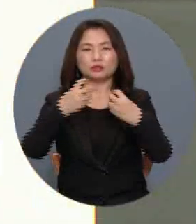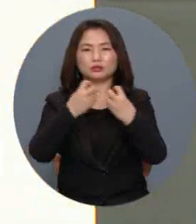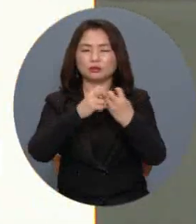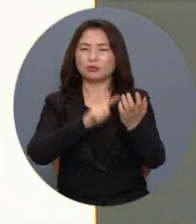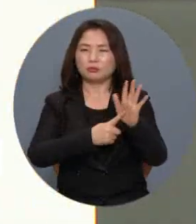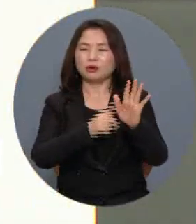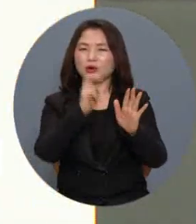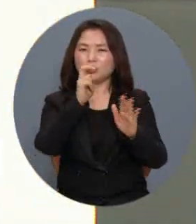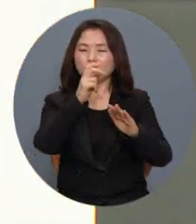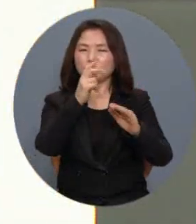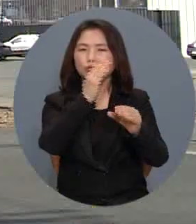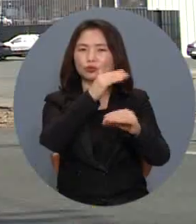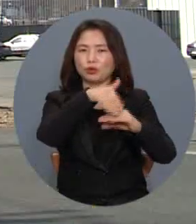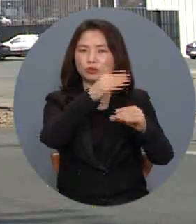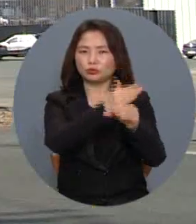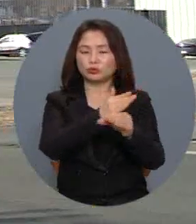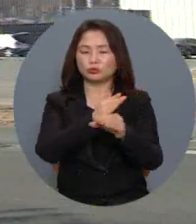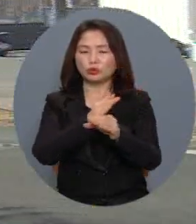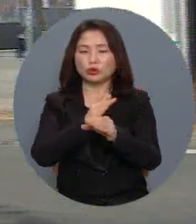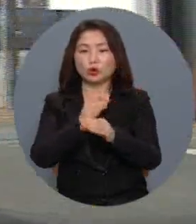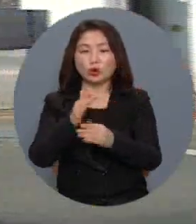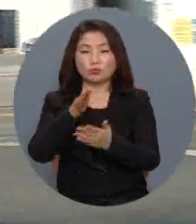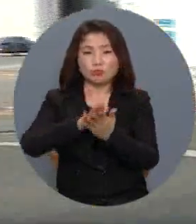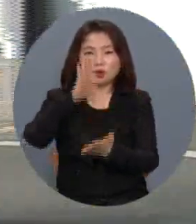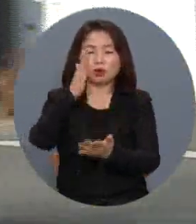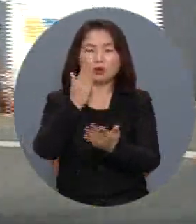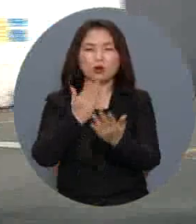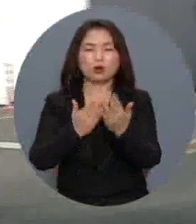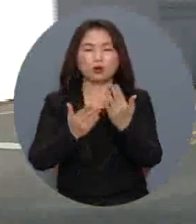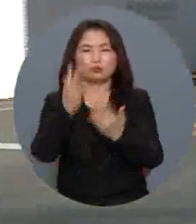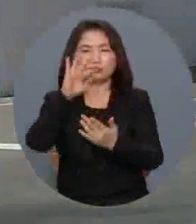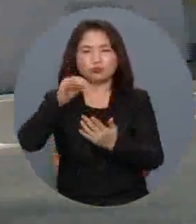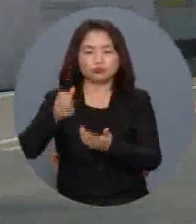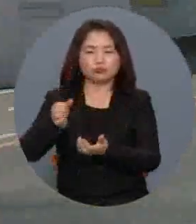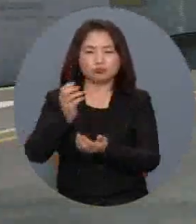가운데 가뜩이나 불붙은 부동산 시장을 더